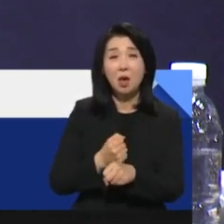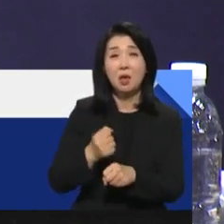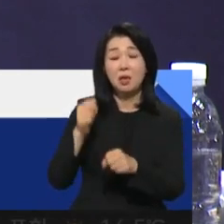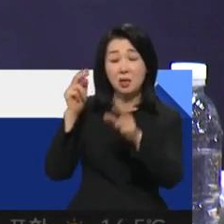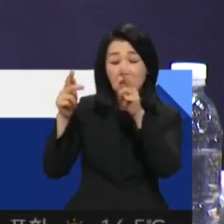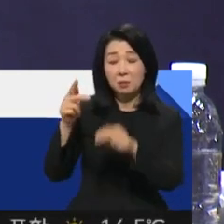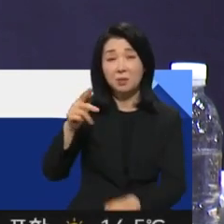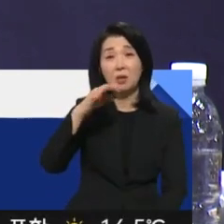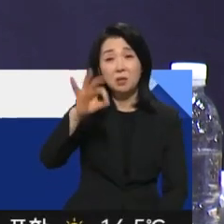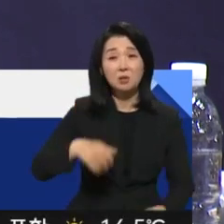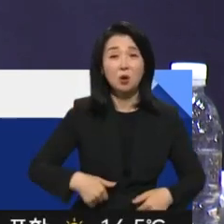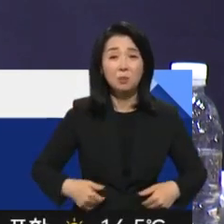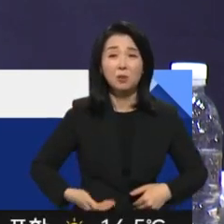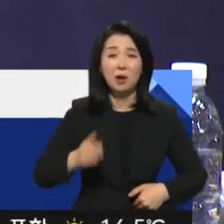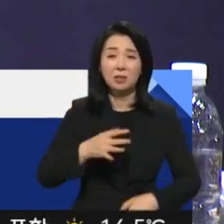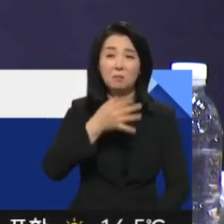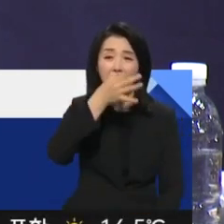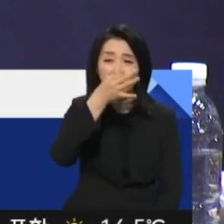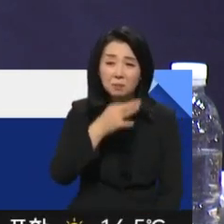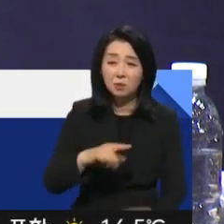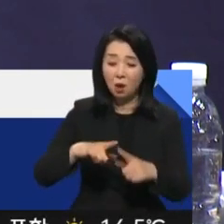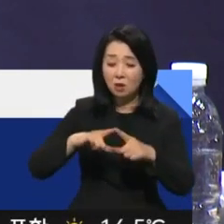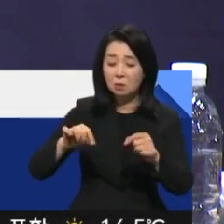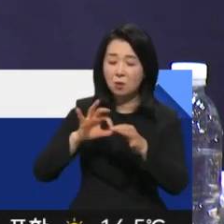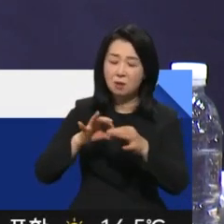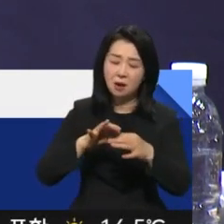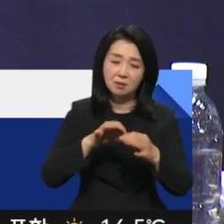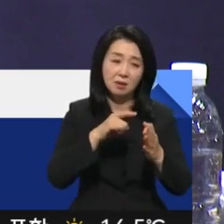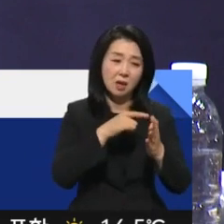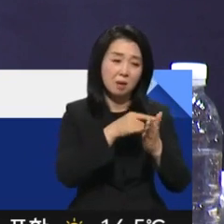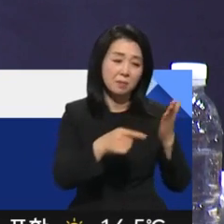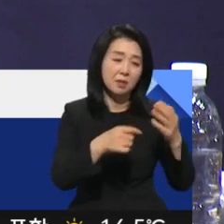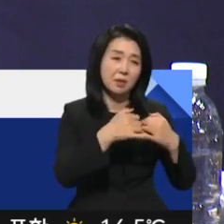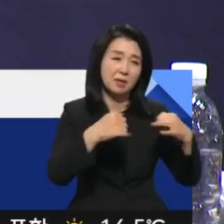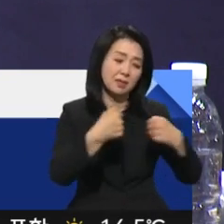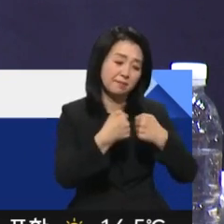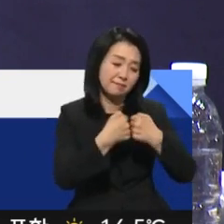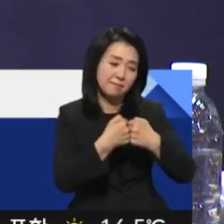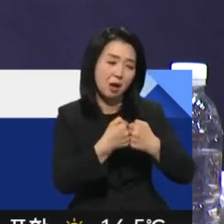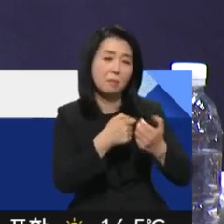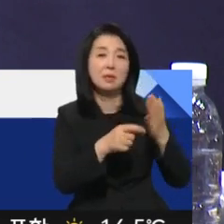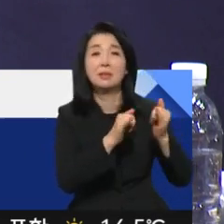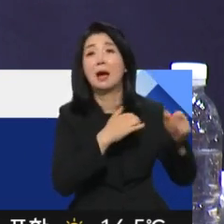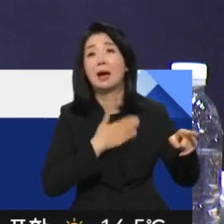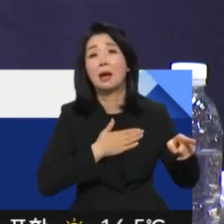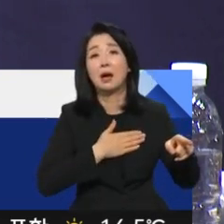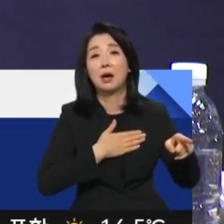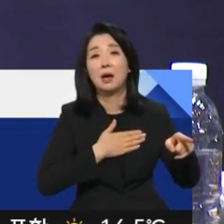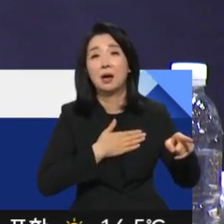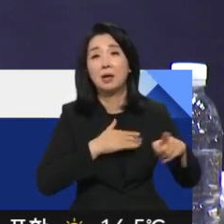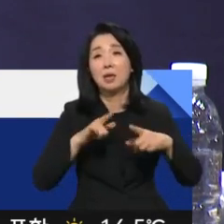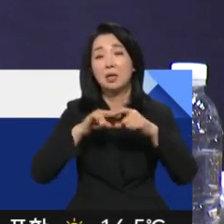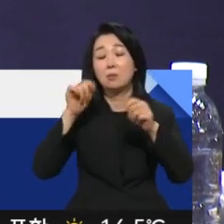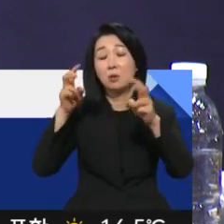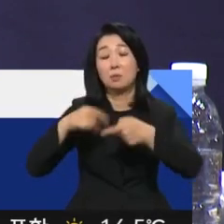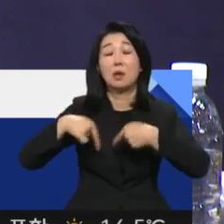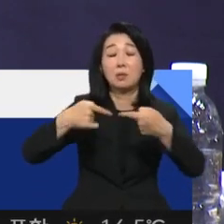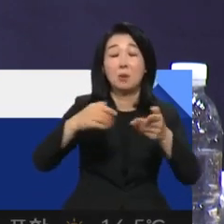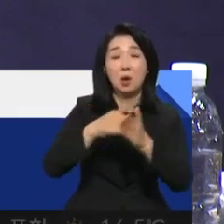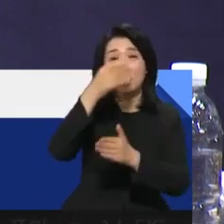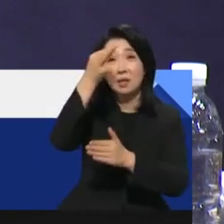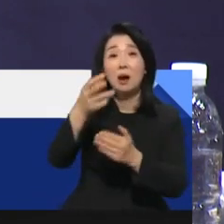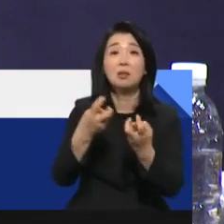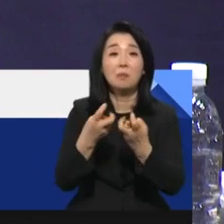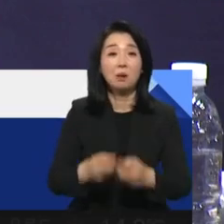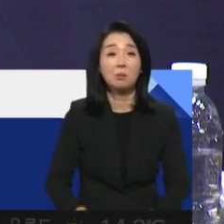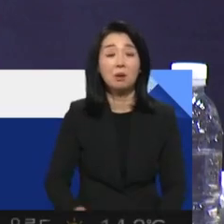일본을 상대로 오랜 시간 쌓아온 피해자 분들께서 더 잘 알고 계셨습니다 다음은 일본의 기업이 참여하고 쌓아가는